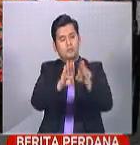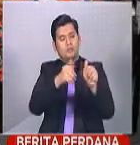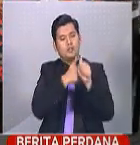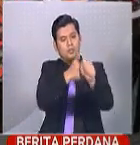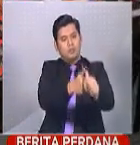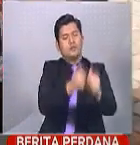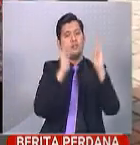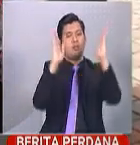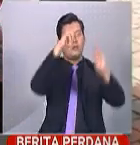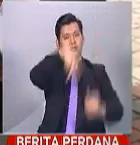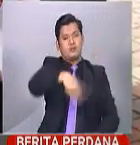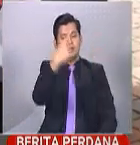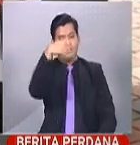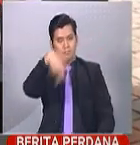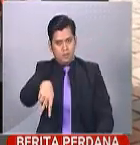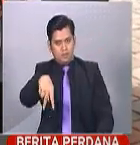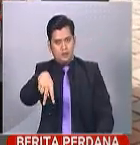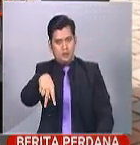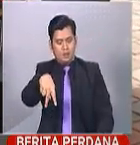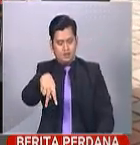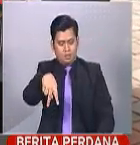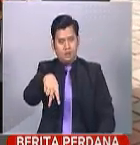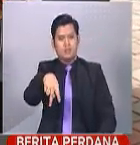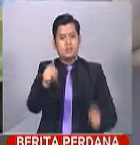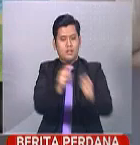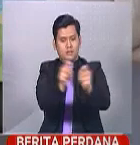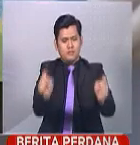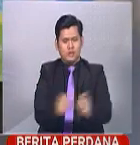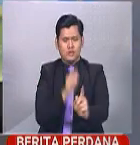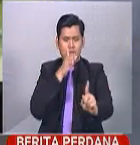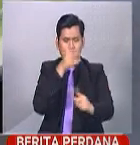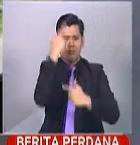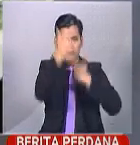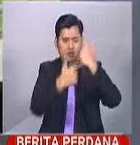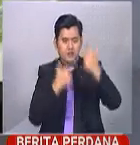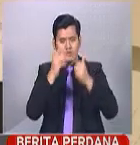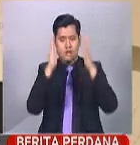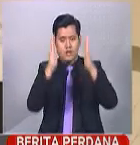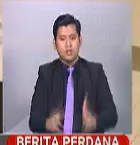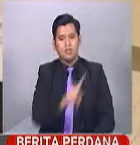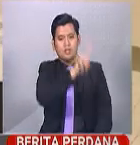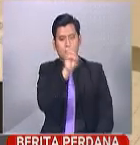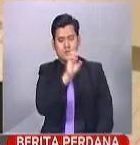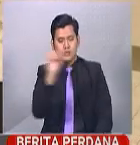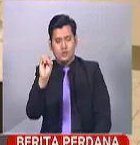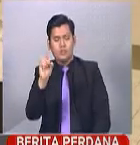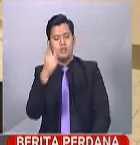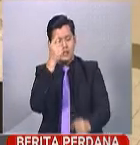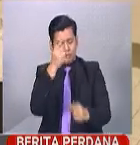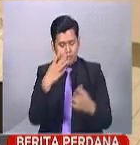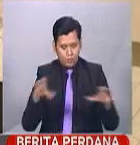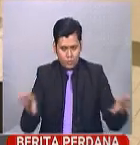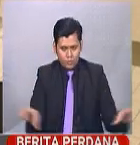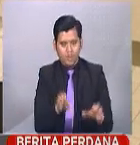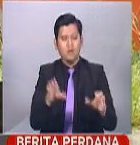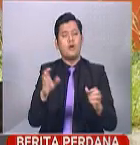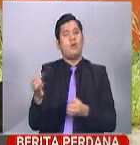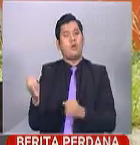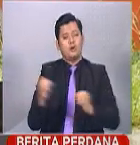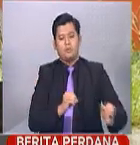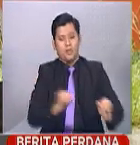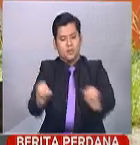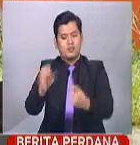merupakan lokasi tumpuan pelancong kawasan itu turut menjalani prosesnya hukuman sebagai langkah mengelakkan Wow sama